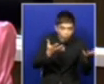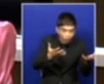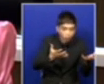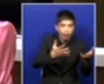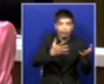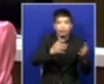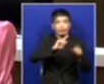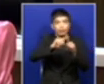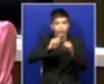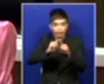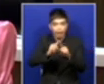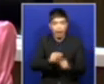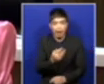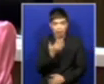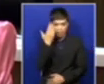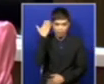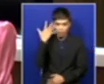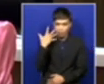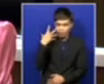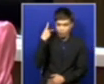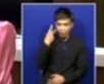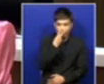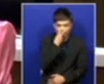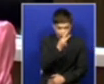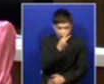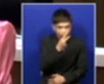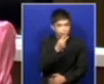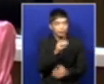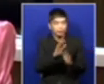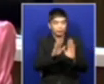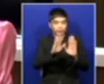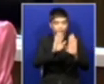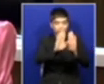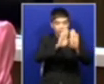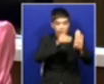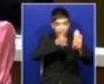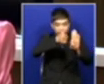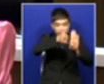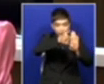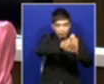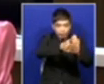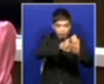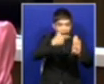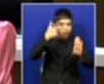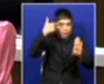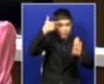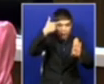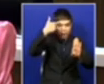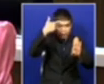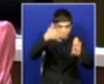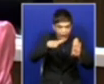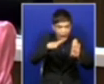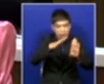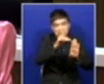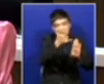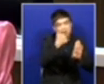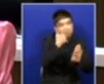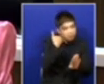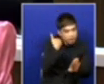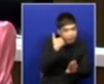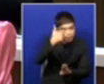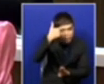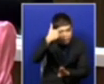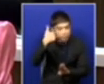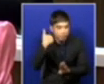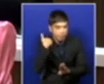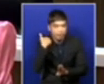ะฮะผมเพิ่งไปมาเมื่อสัก2วันก่อนครับเข้าไปเขาให้สแกนเสร็จเข้าไปตามร้านบางร้านทำบางร้านไม่ทำบ้าง